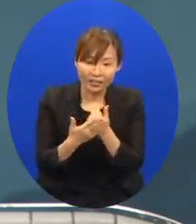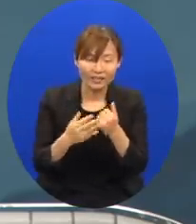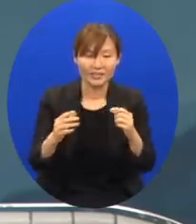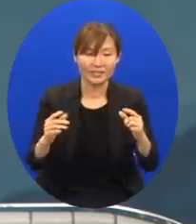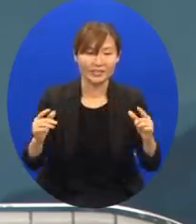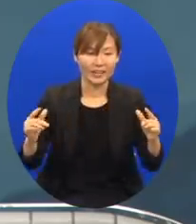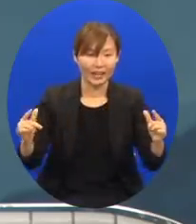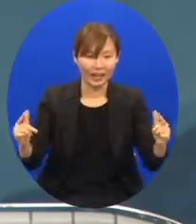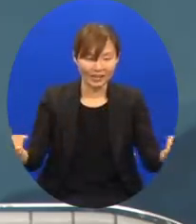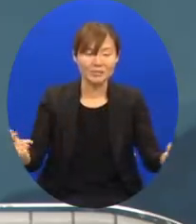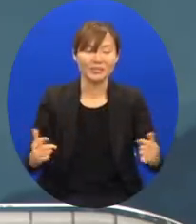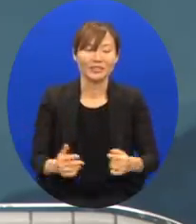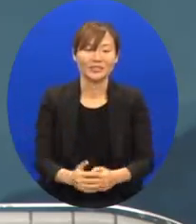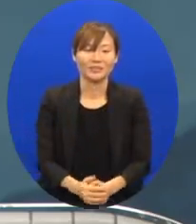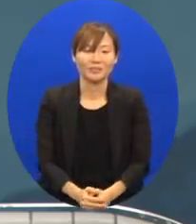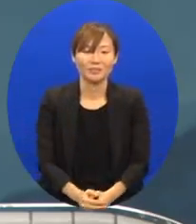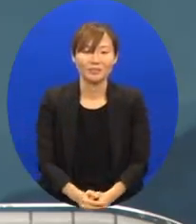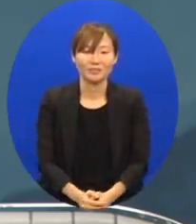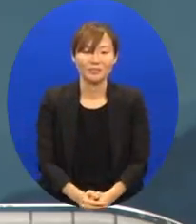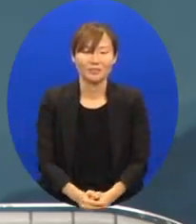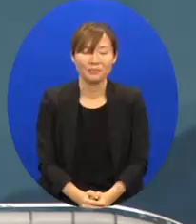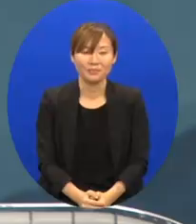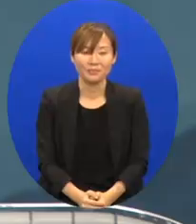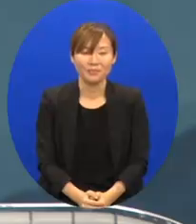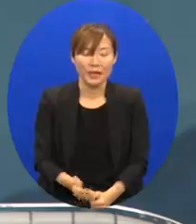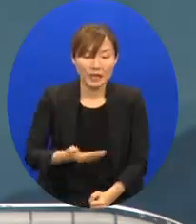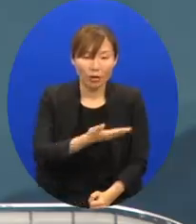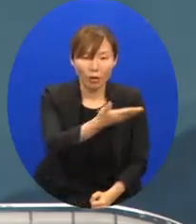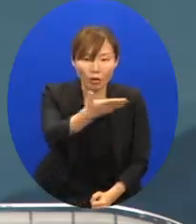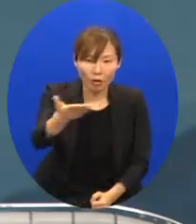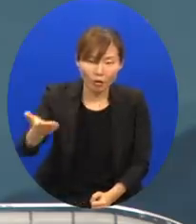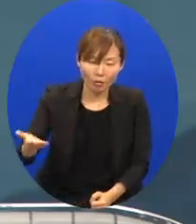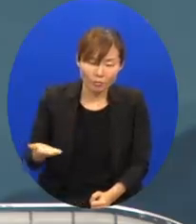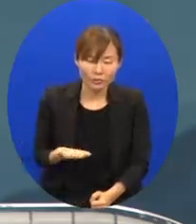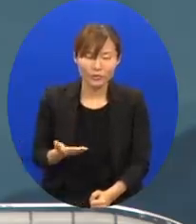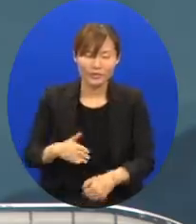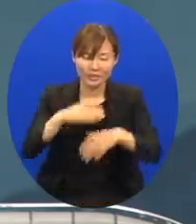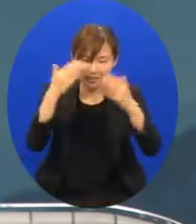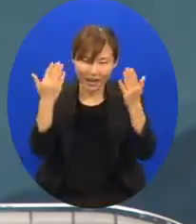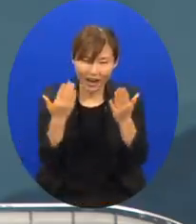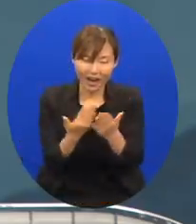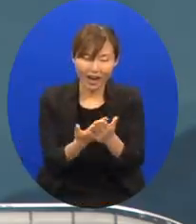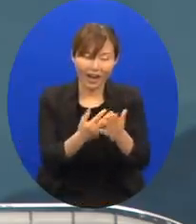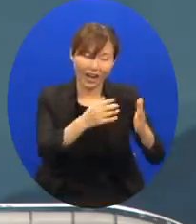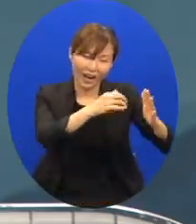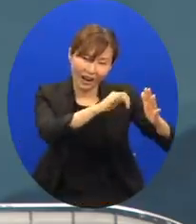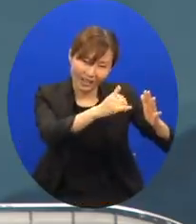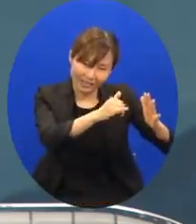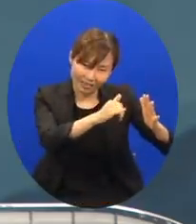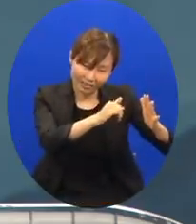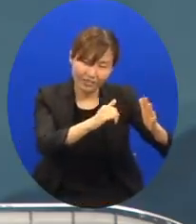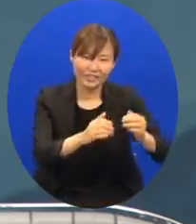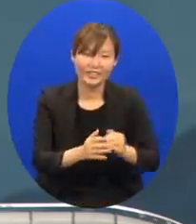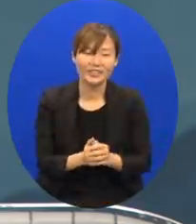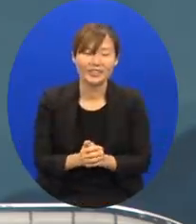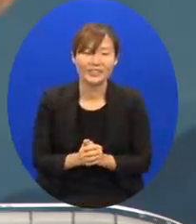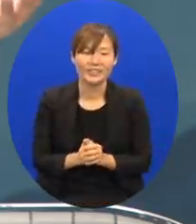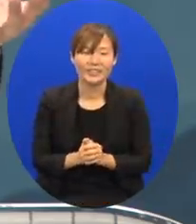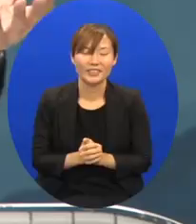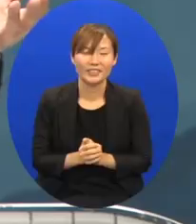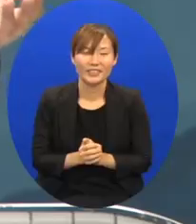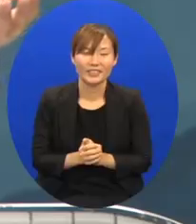역사가 필요한 게 아니잖아요 여러분도 다 그렇잖아요 가정에서 여러분 다닌